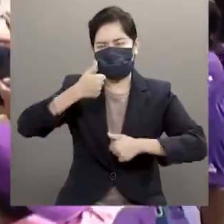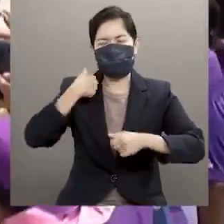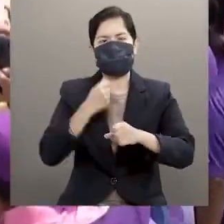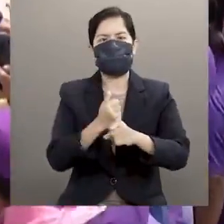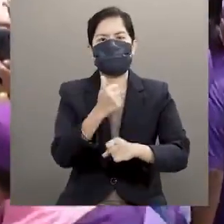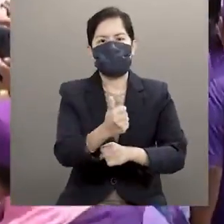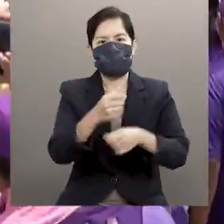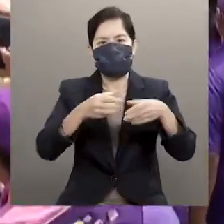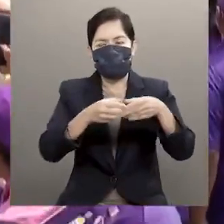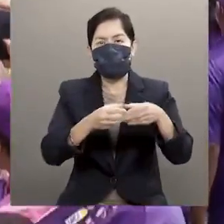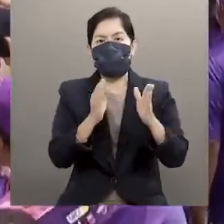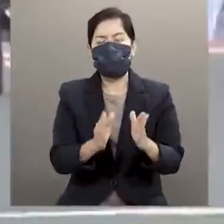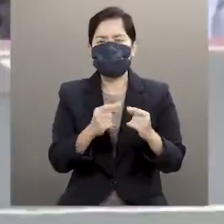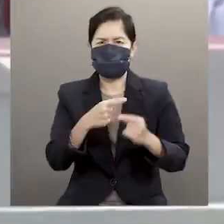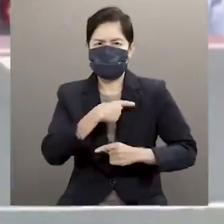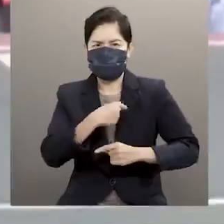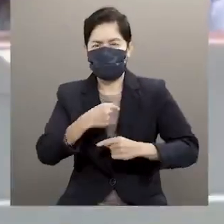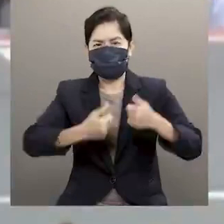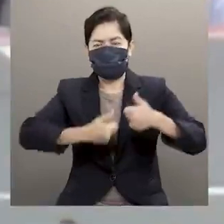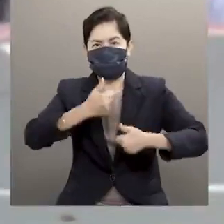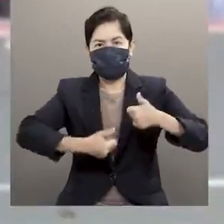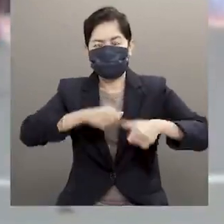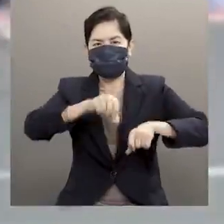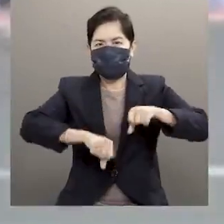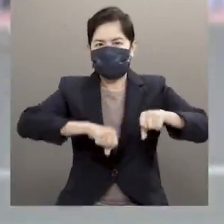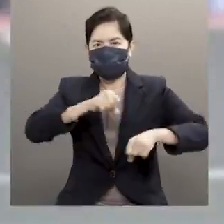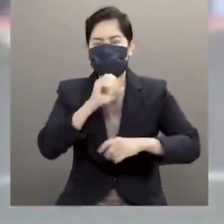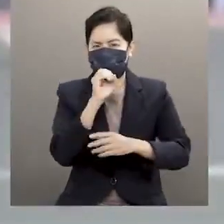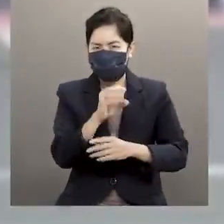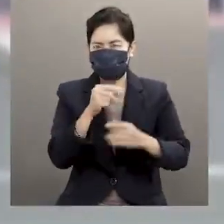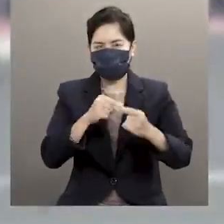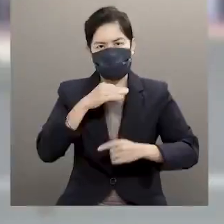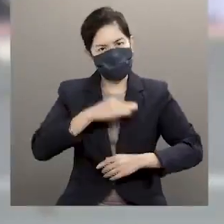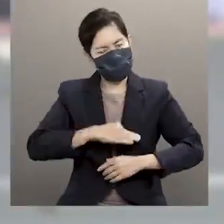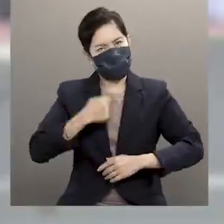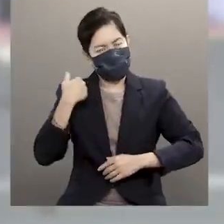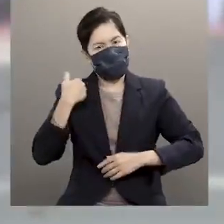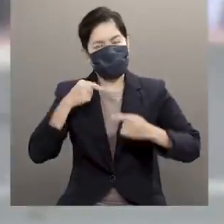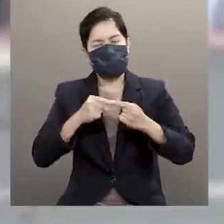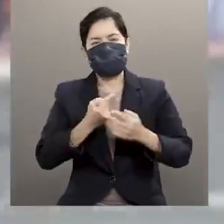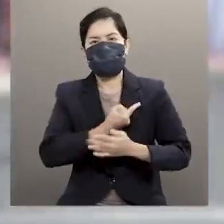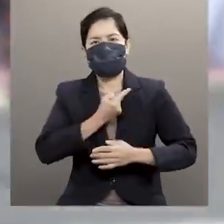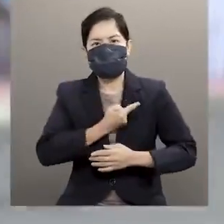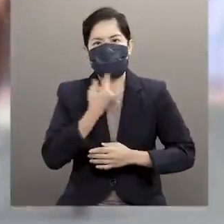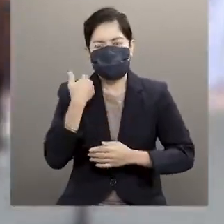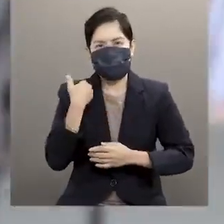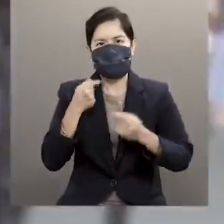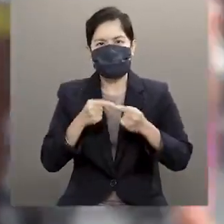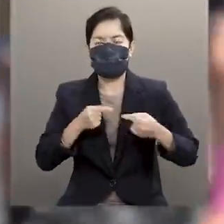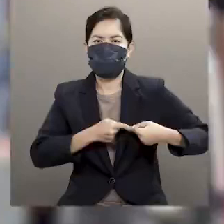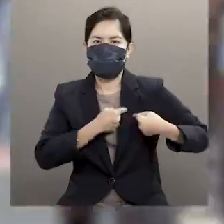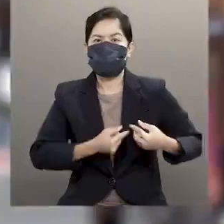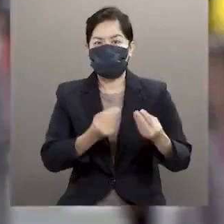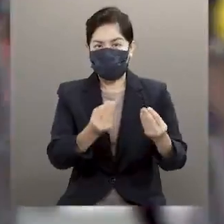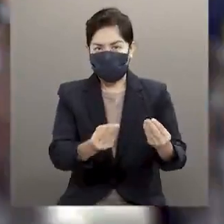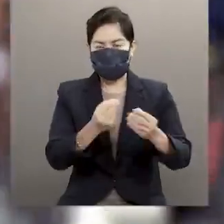จากอริยาน ส่งความเห็นเข้ามาชนชมฝีมือและความแ็งแรงของนกปันทีมหญิงเข้ามาเยอะมากเลยทีเดยวครับและอกหความคิด